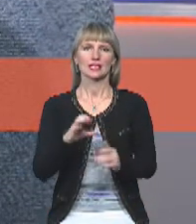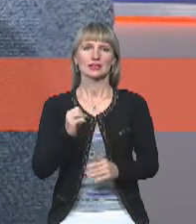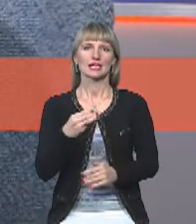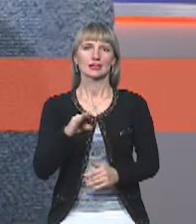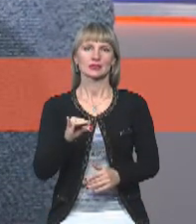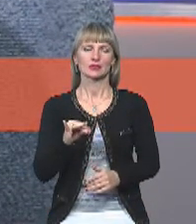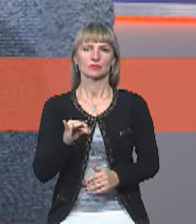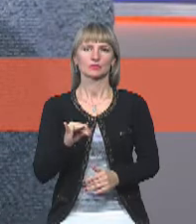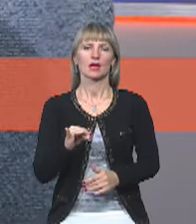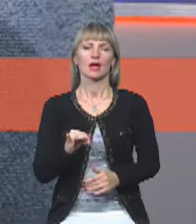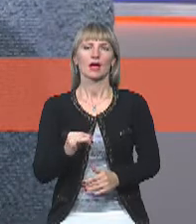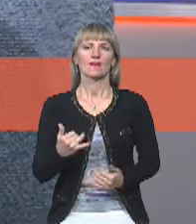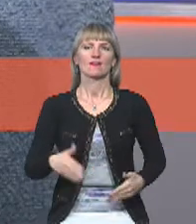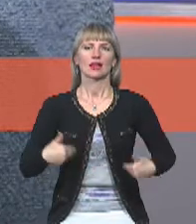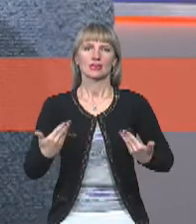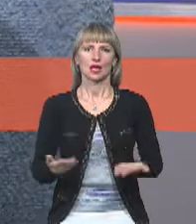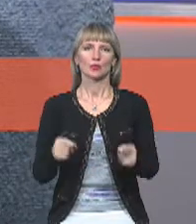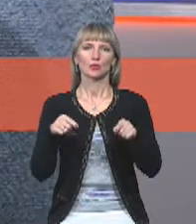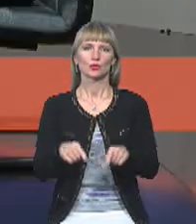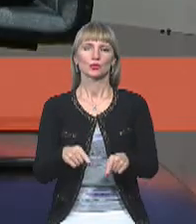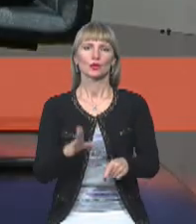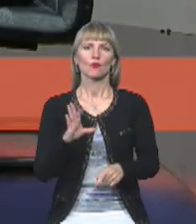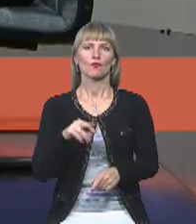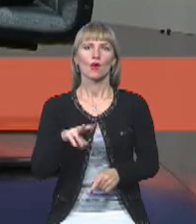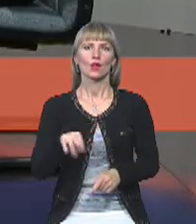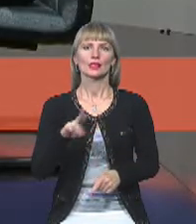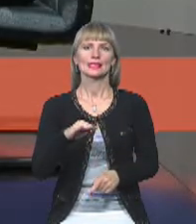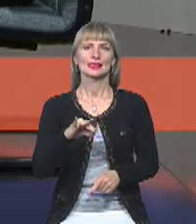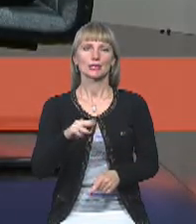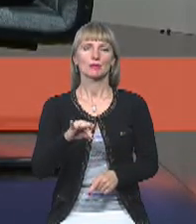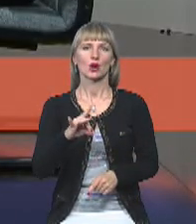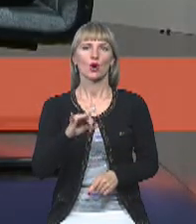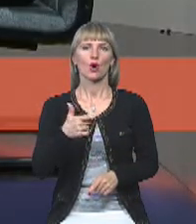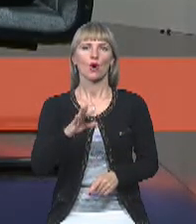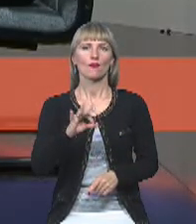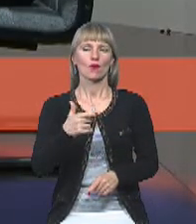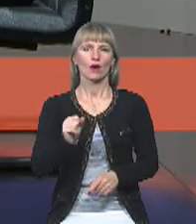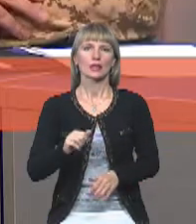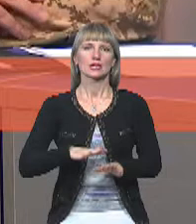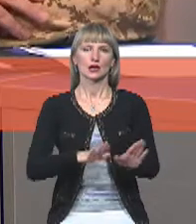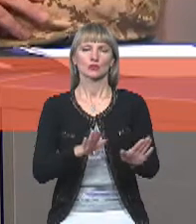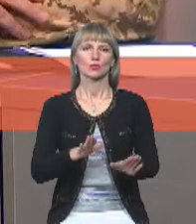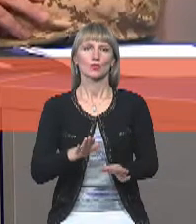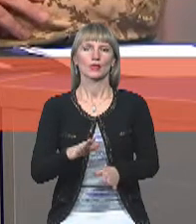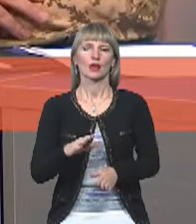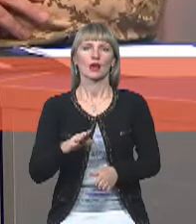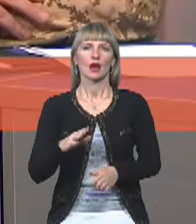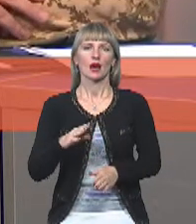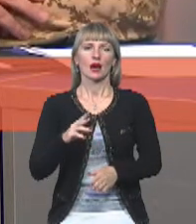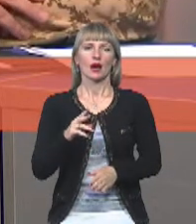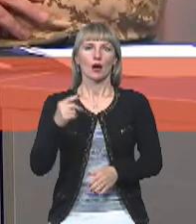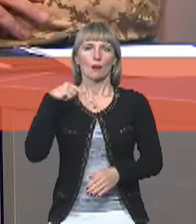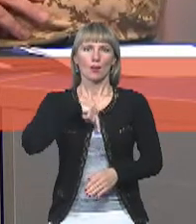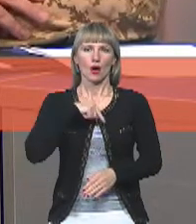сайті. Вітаємо у нашій студії Володимира Рогового, заступника обласного військового комісара з морально-психологічного забезпечення та